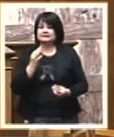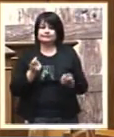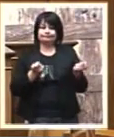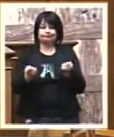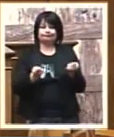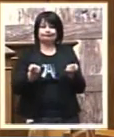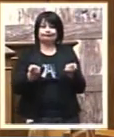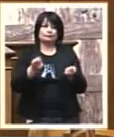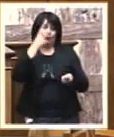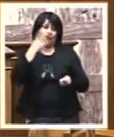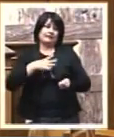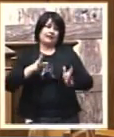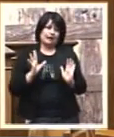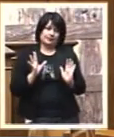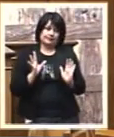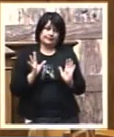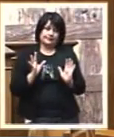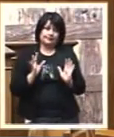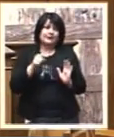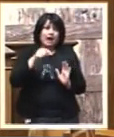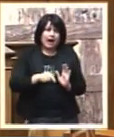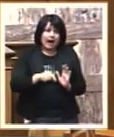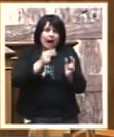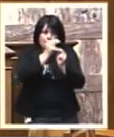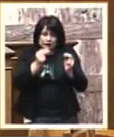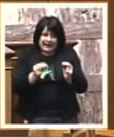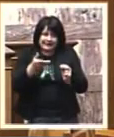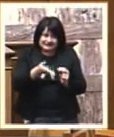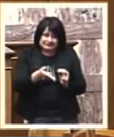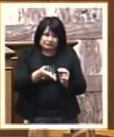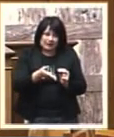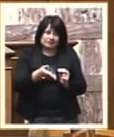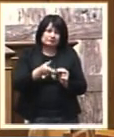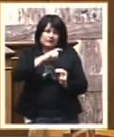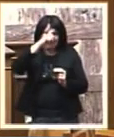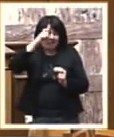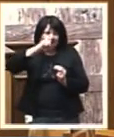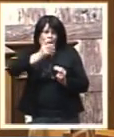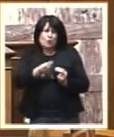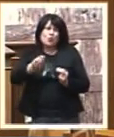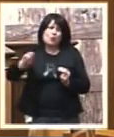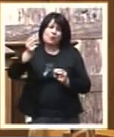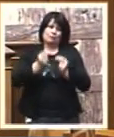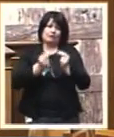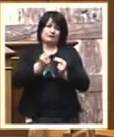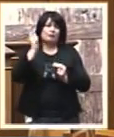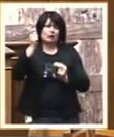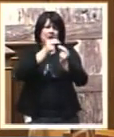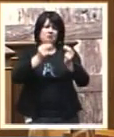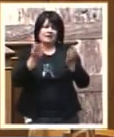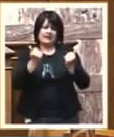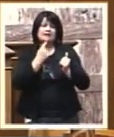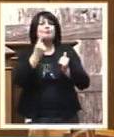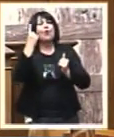Αλλά έτσι γινόντουσαν πολύ πιο σύνθετα τα προβλήματα και πολύ πιο αναποτελεσματικές οι πολιτικές. Θα σας πω ένα